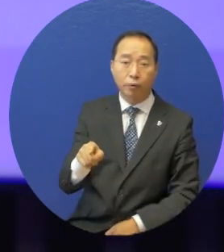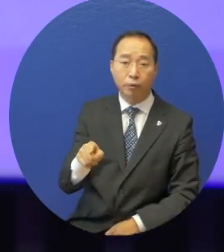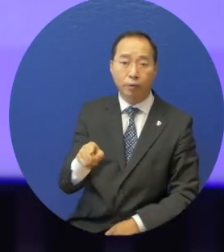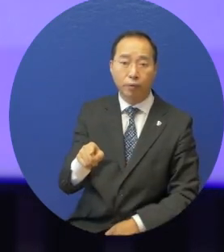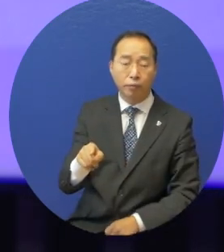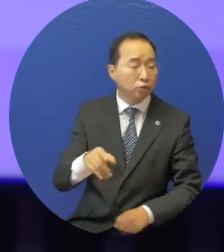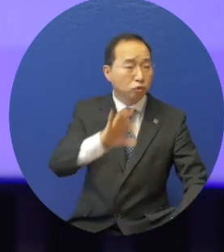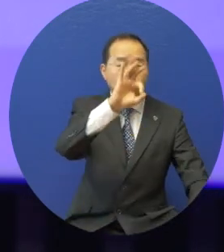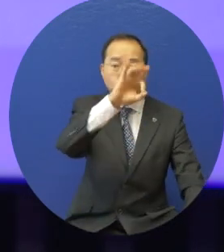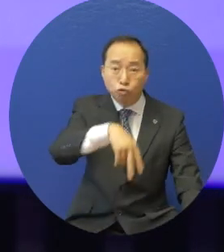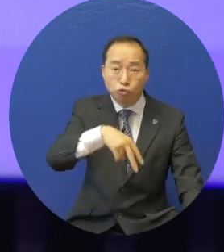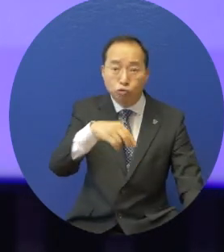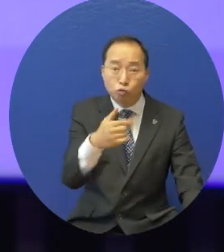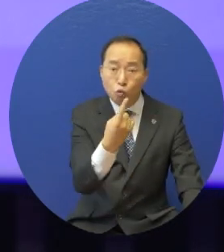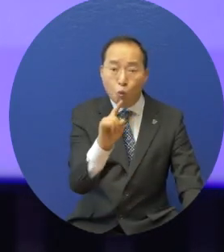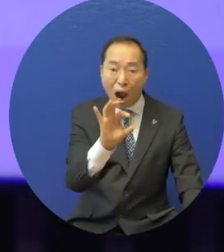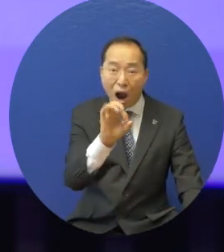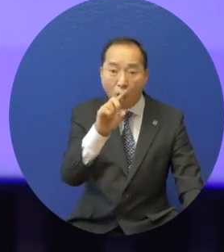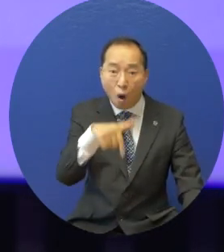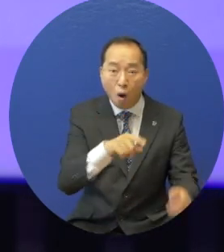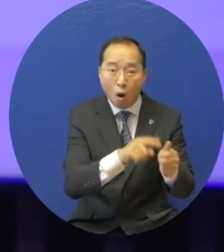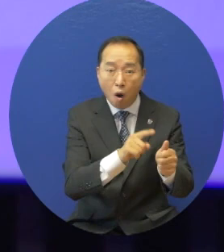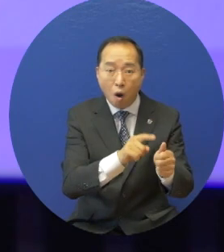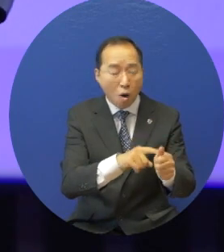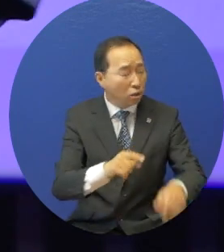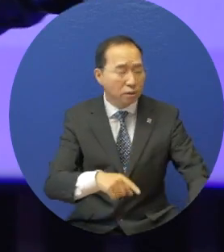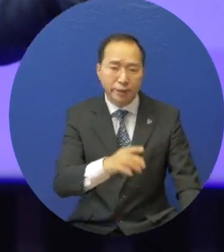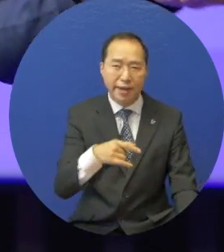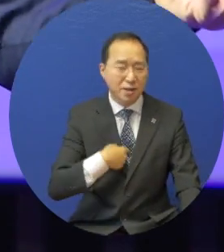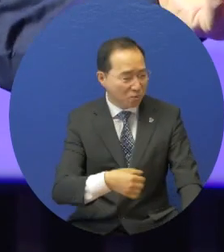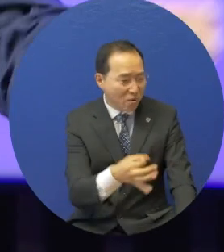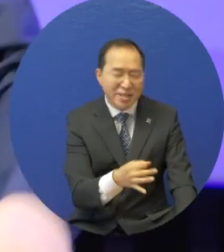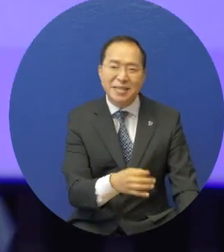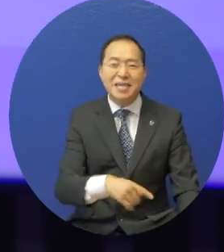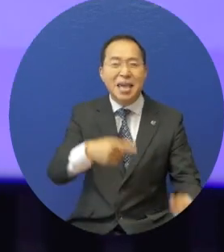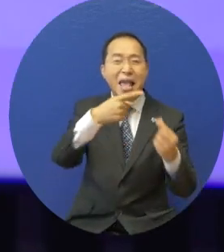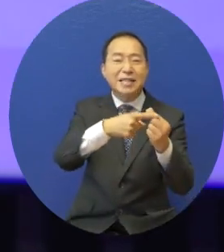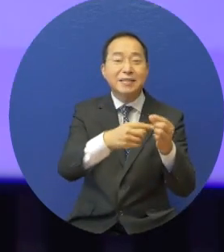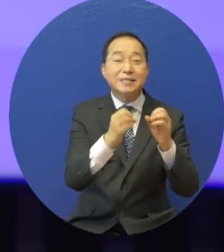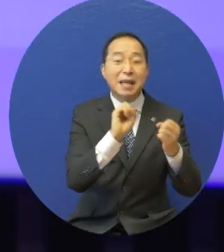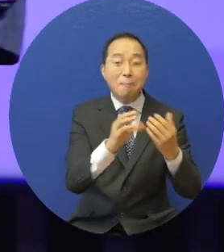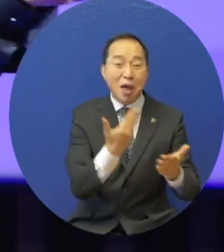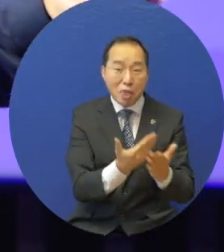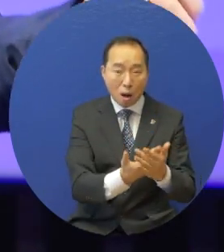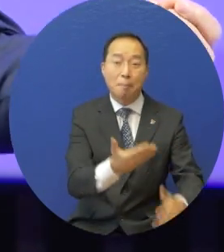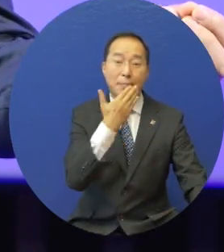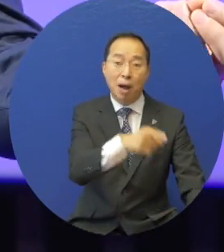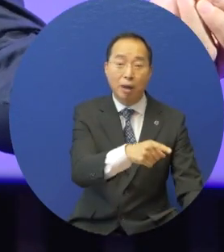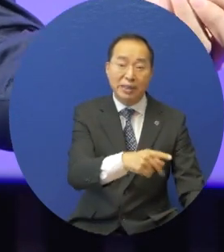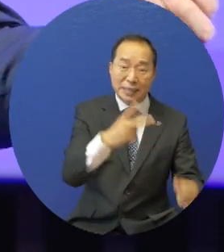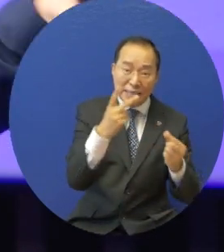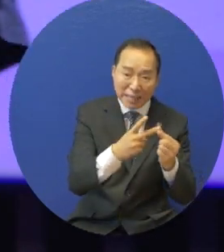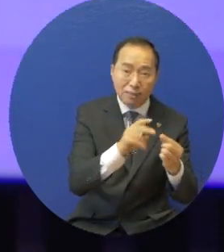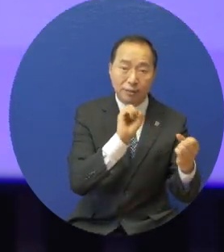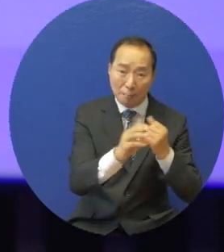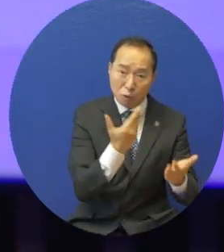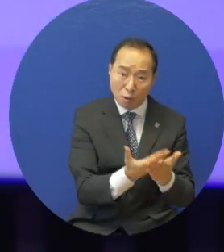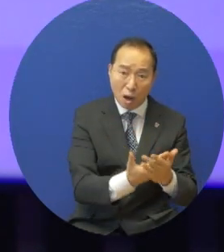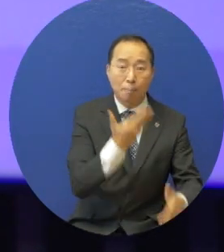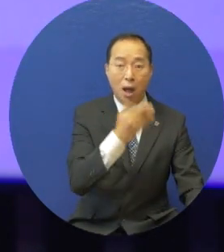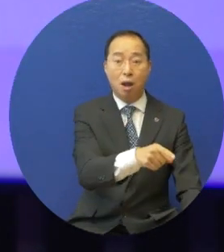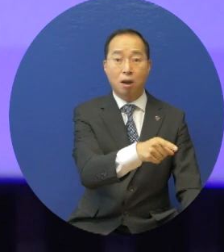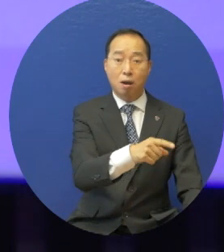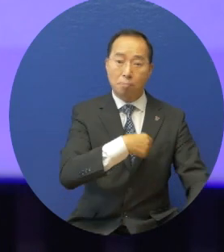그러니까 유광억이라고 하는 사람은 뭐 100냥 줄게 1등짜리 써줘. 50냥 줄게 2등짜리 써줘.